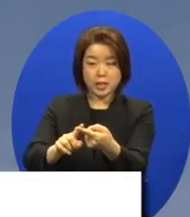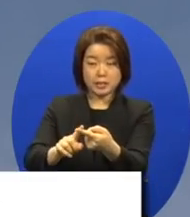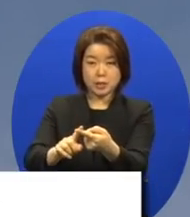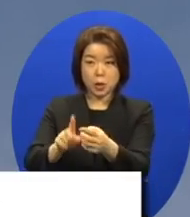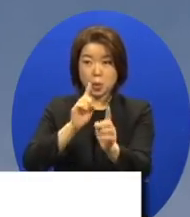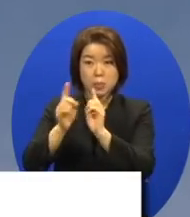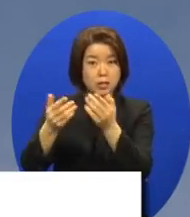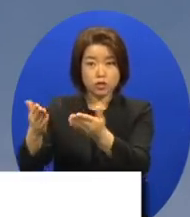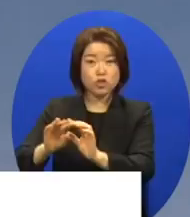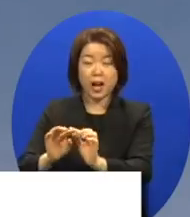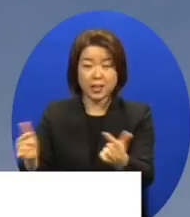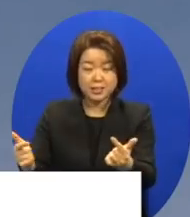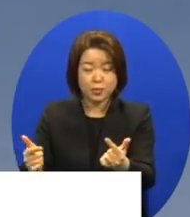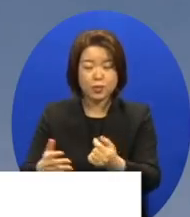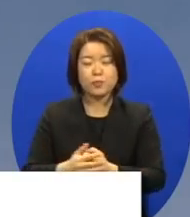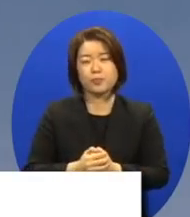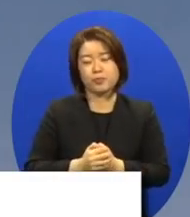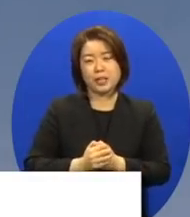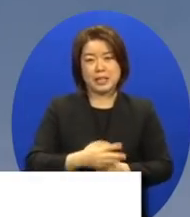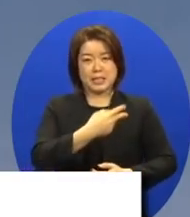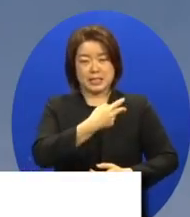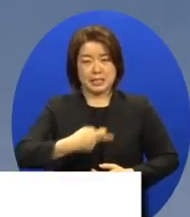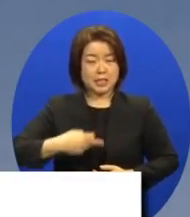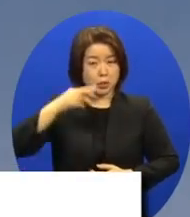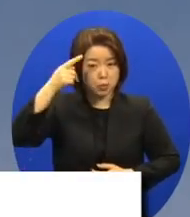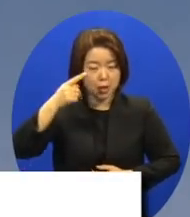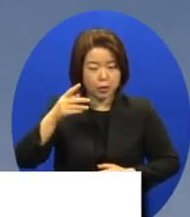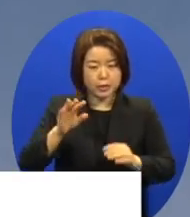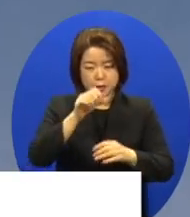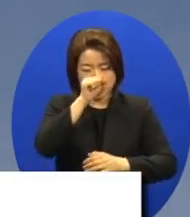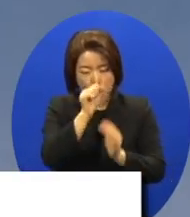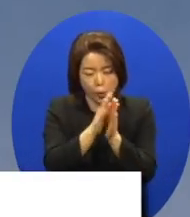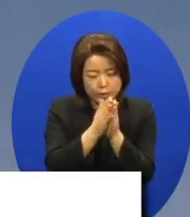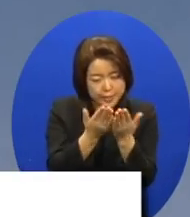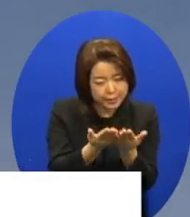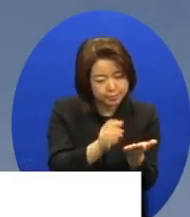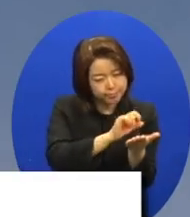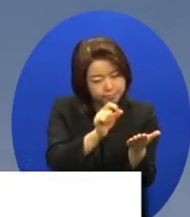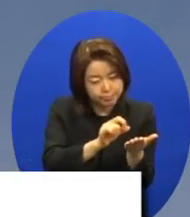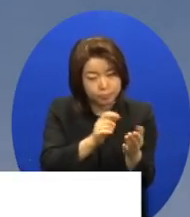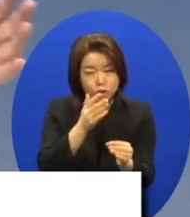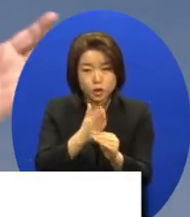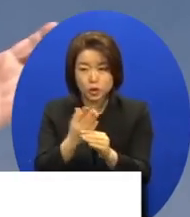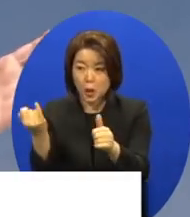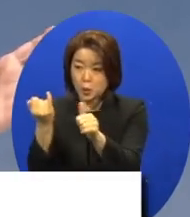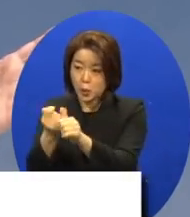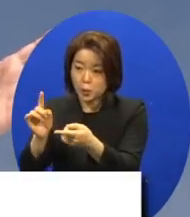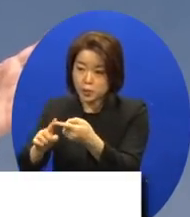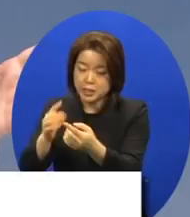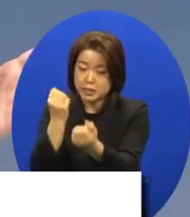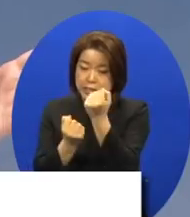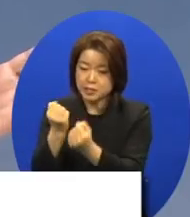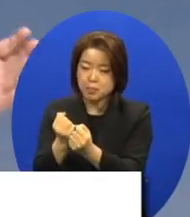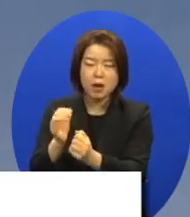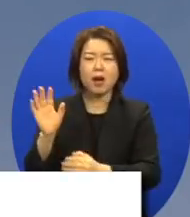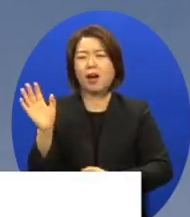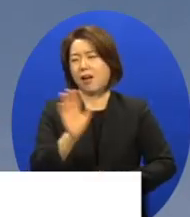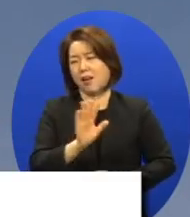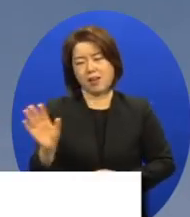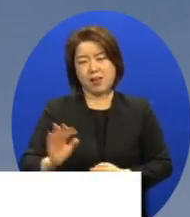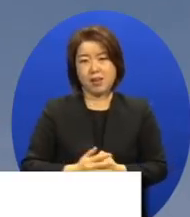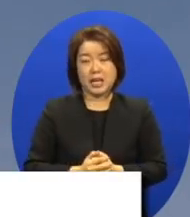아닙니다 사도 바울이 책을 쓰는 중에 결혼에 대해서 설명하고 있는 것도 아닙니다